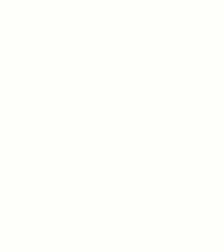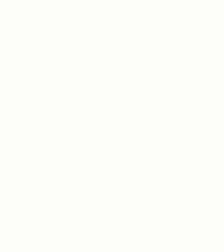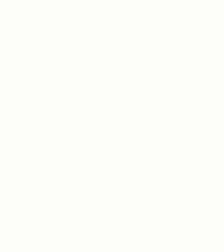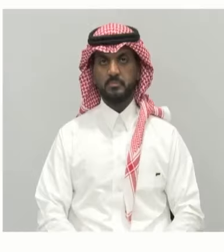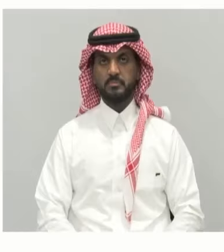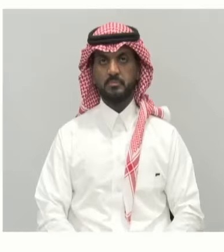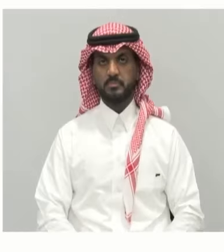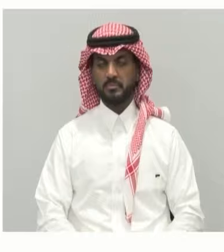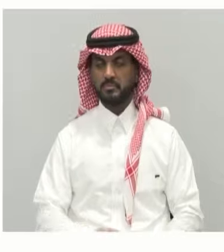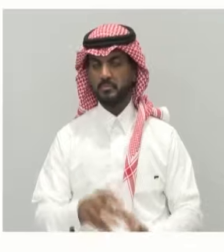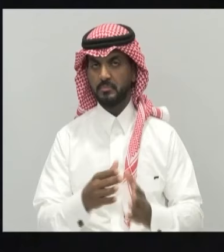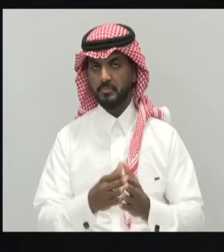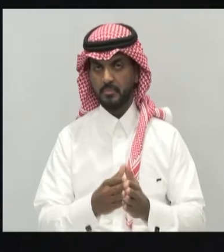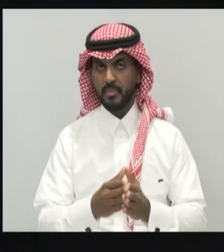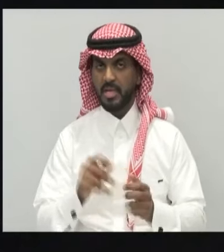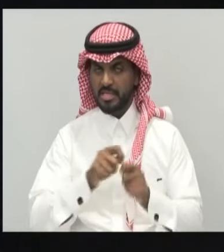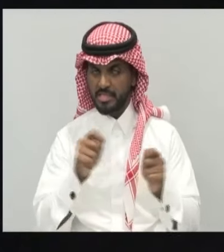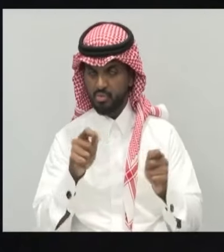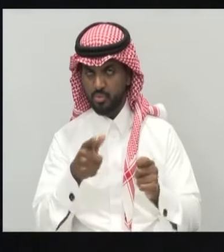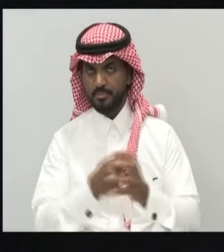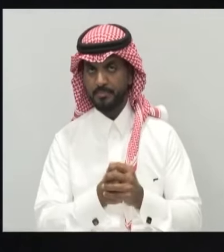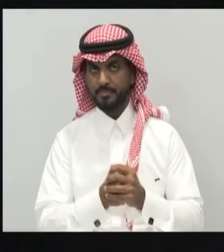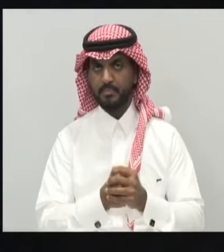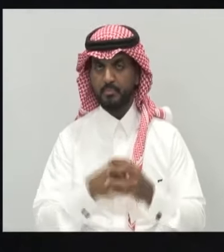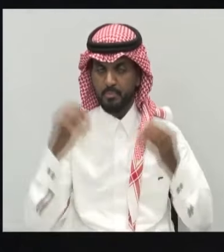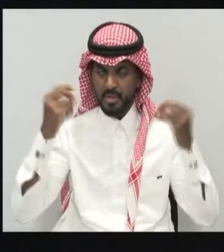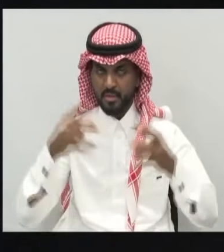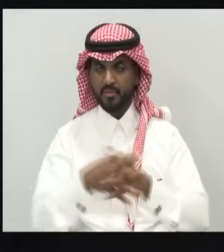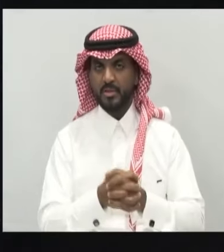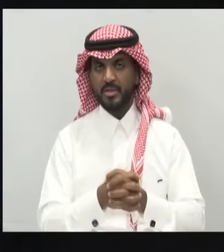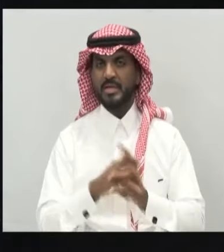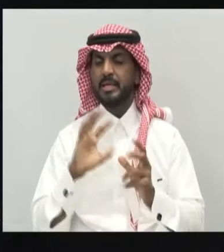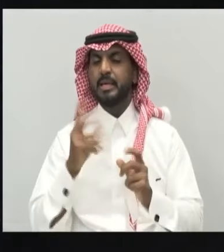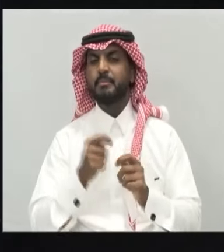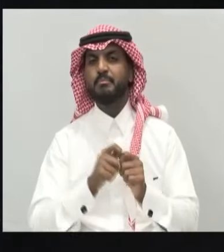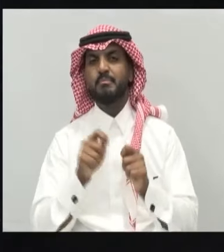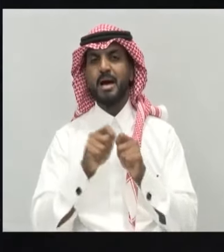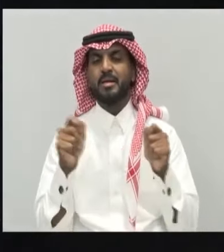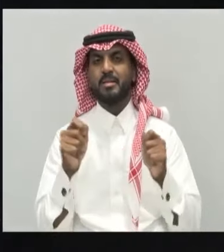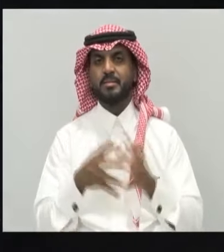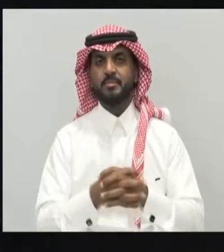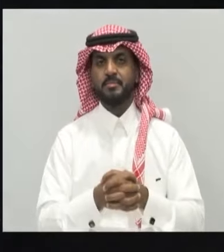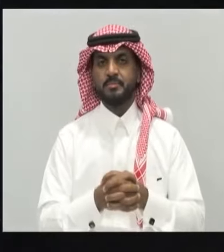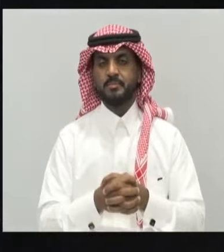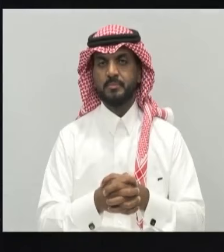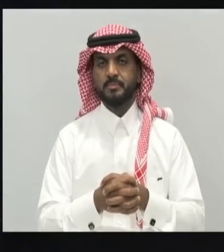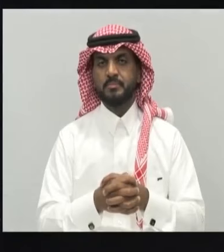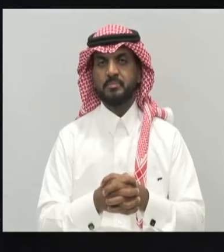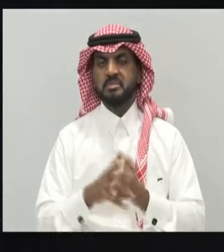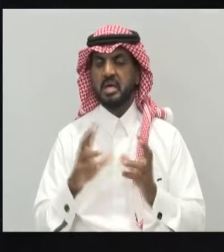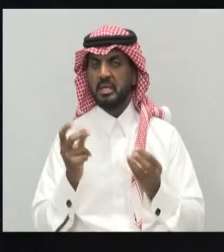ها يا مبدعين قصوا بارك الله فيكم اذا كم يكون عرضها بارك الله فيكم